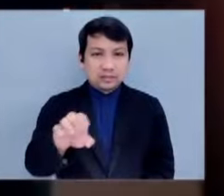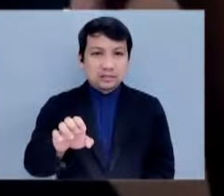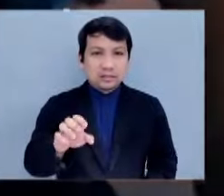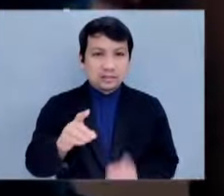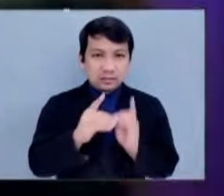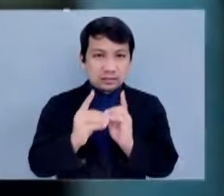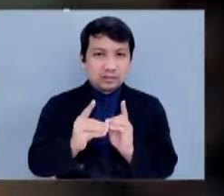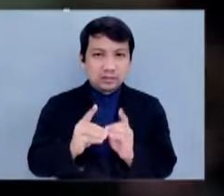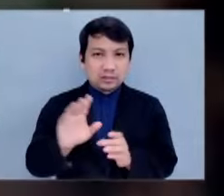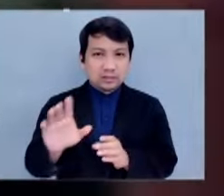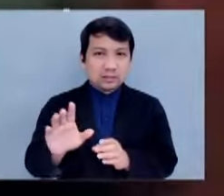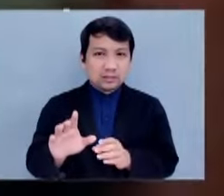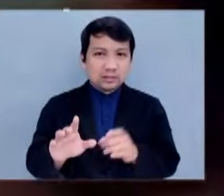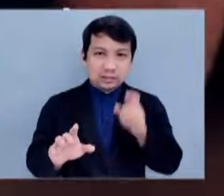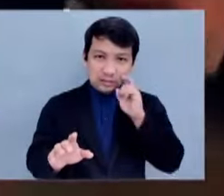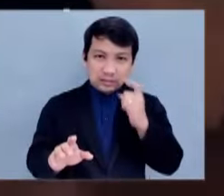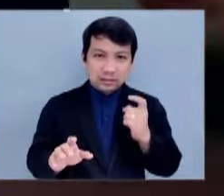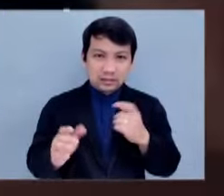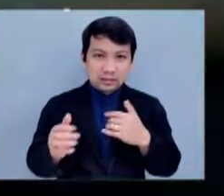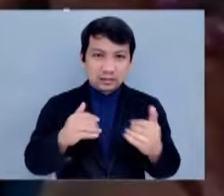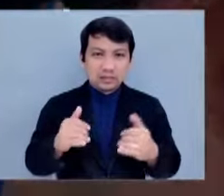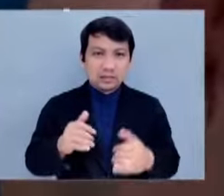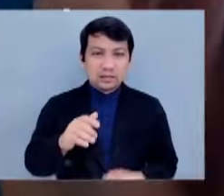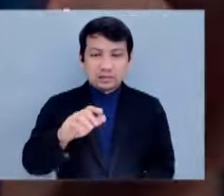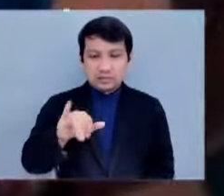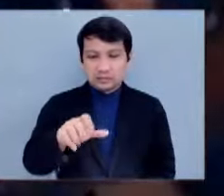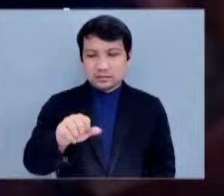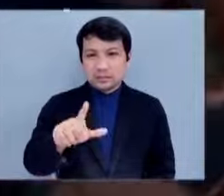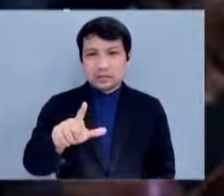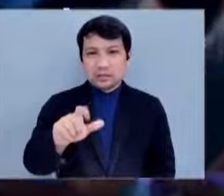prom ni Sanya, played by Jella Ataide.